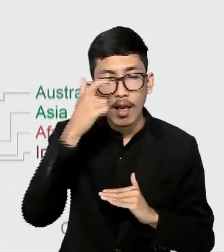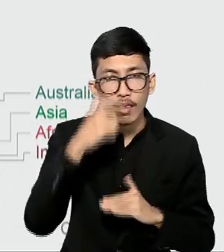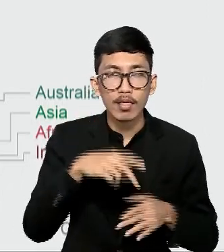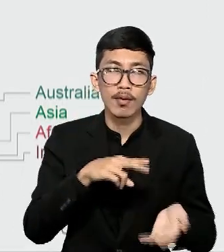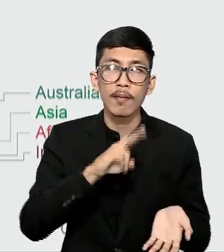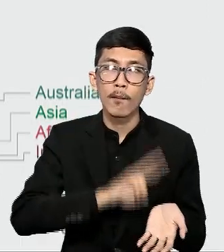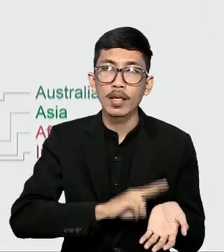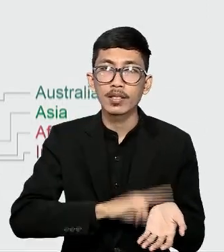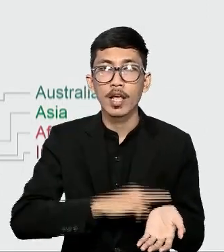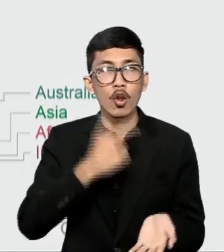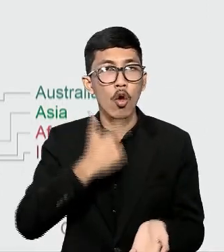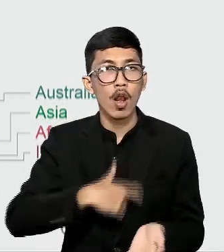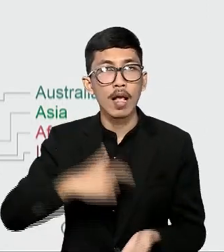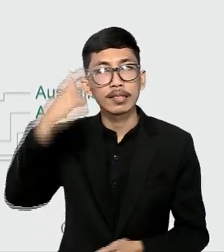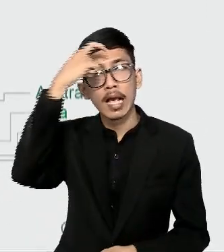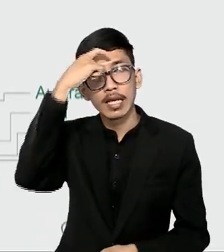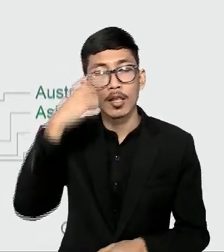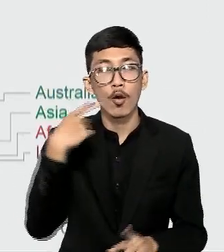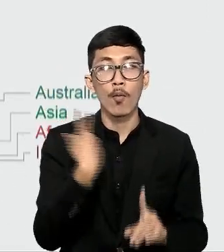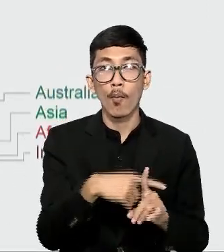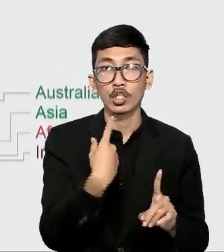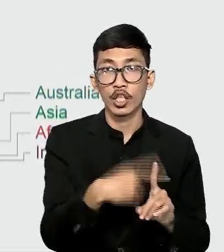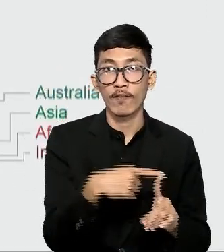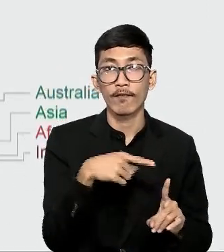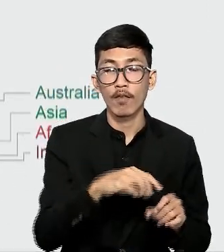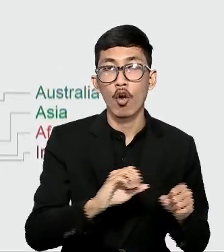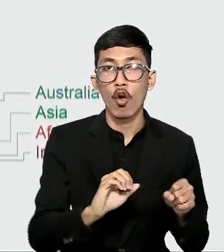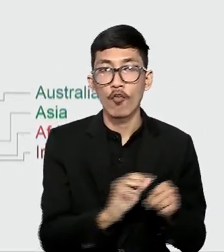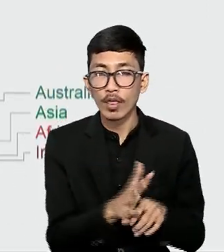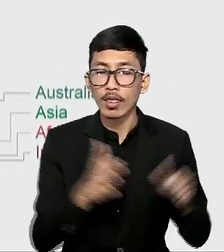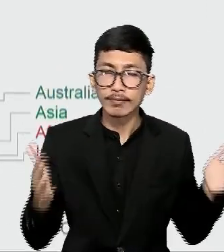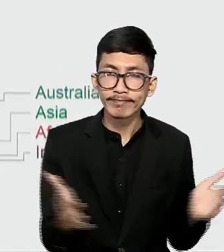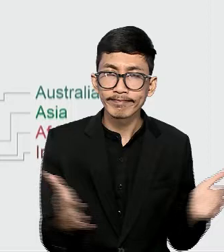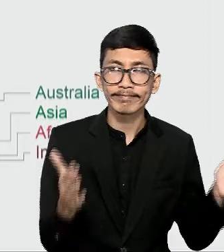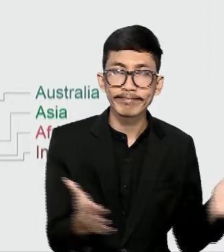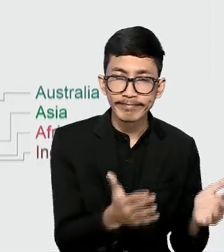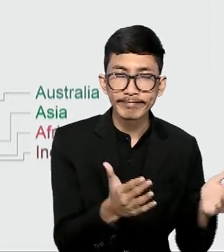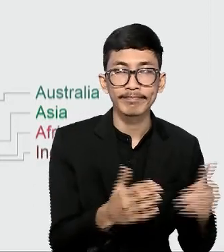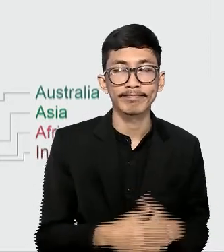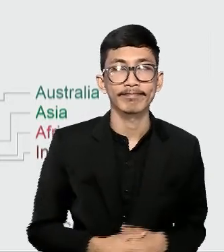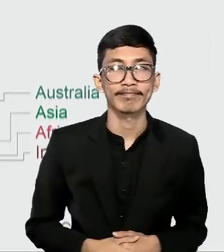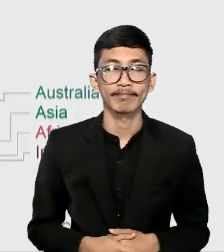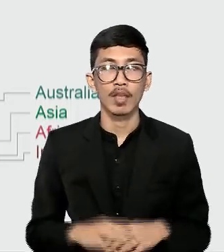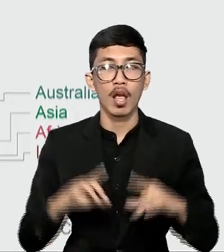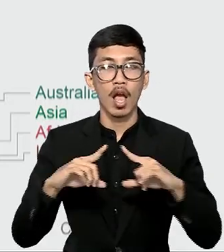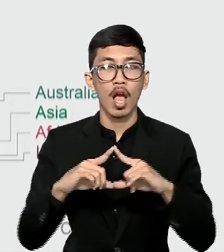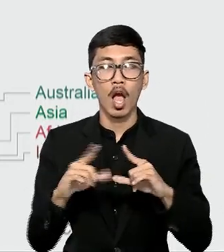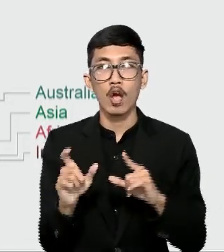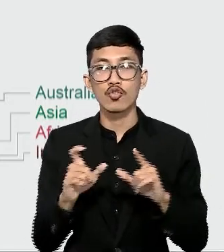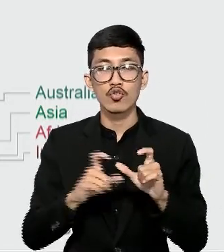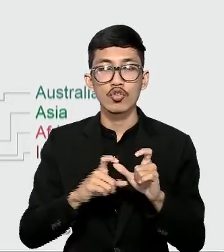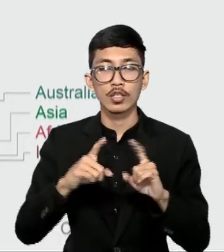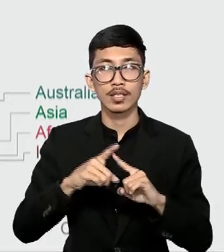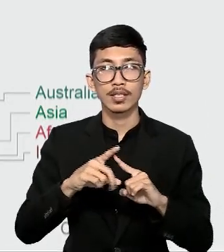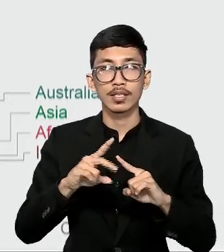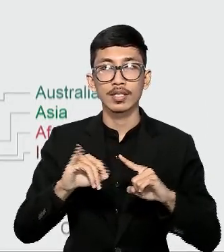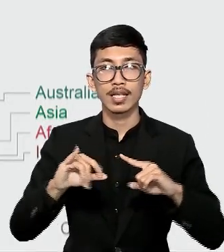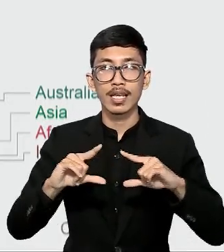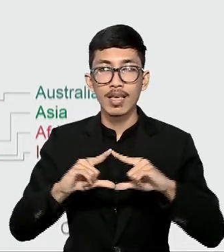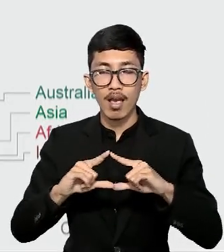pasien-pasien yang yang positif Corona jadi di Australia dan di Belgia sekarang ini sudah mulai